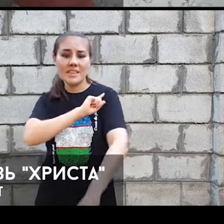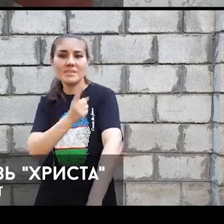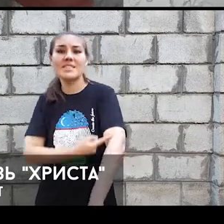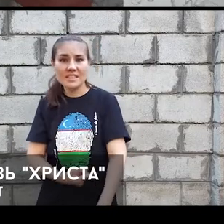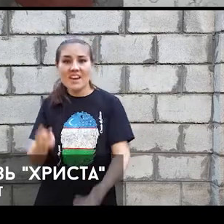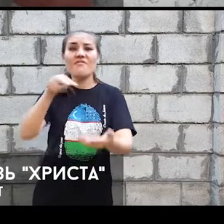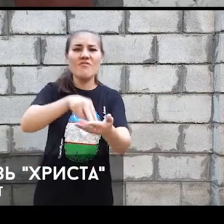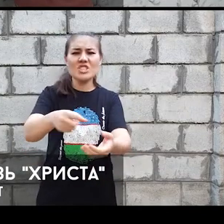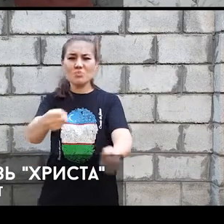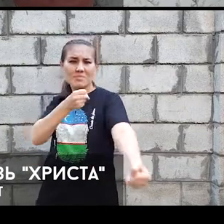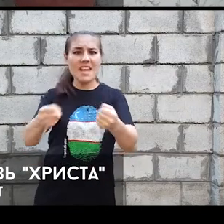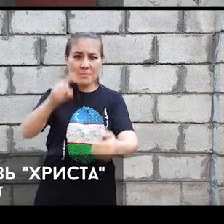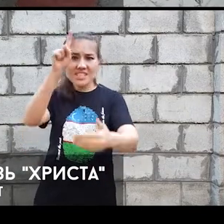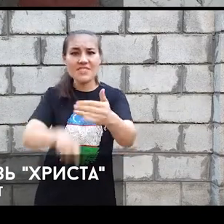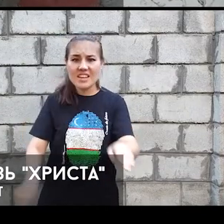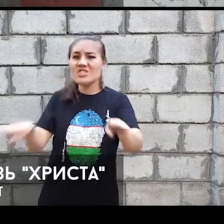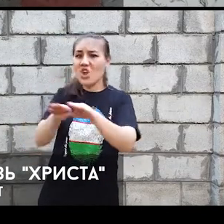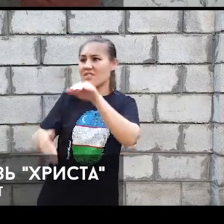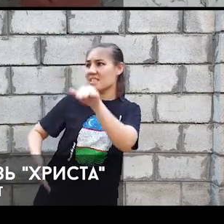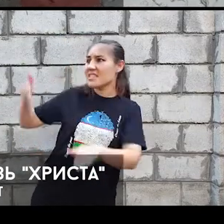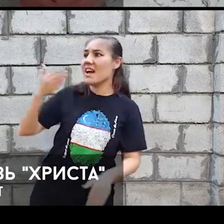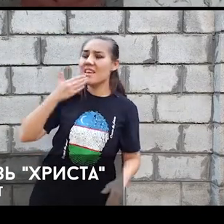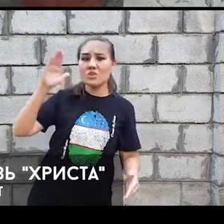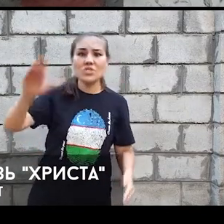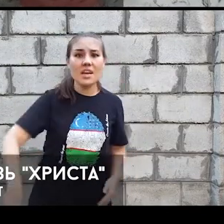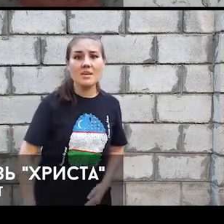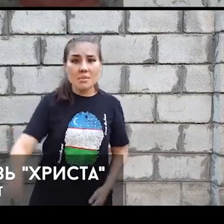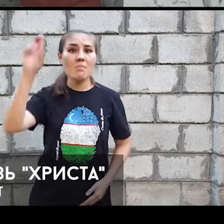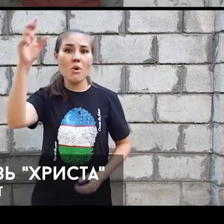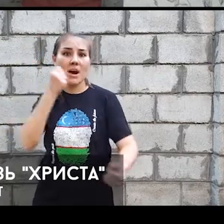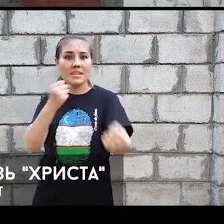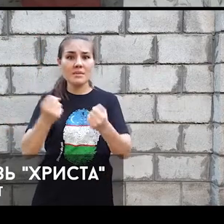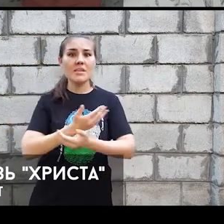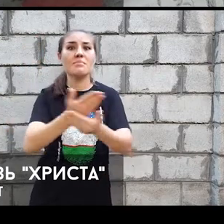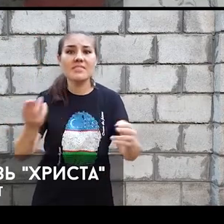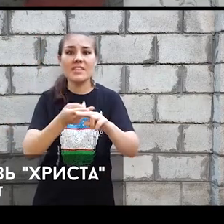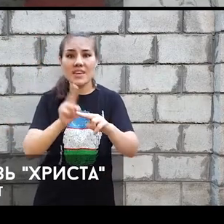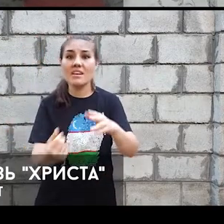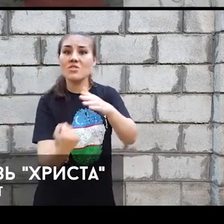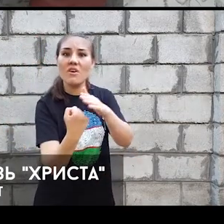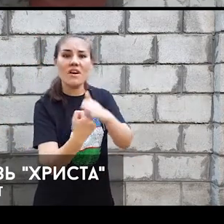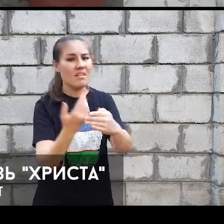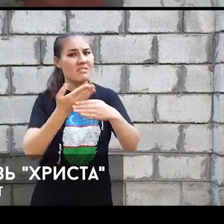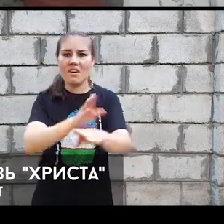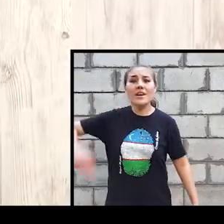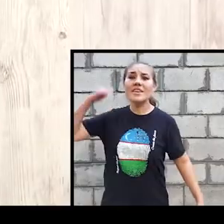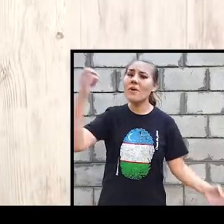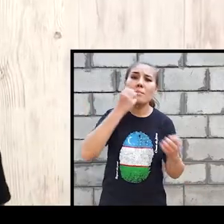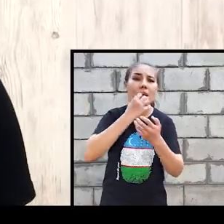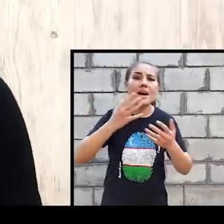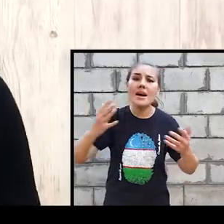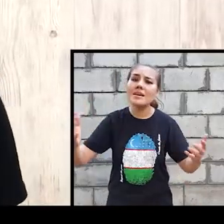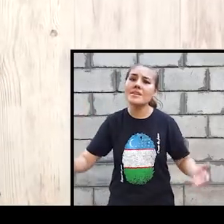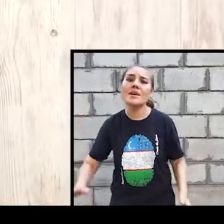Ведь в этом сила. Выступим крепко верой, будто стена Иерусалима. Бог нас подкрепит, это основа нерушима.